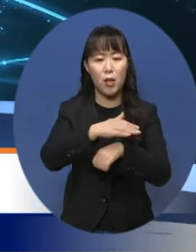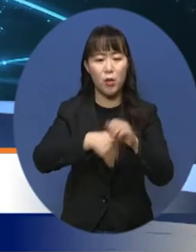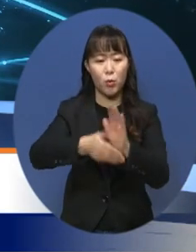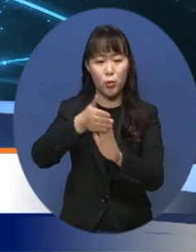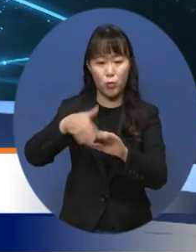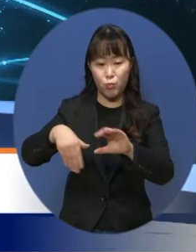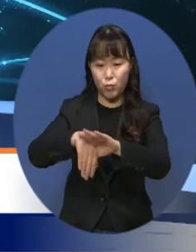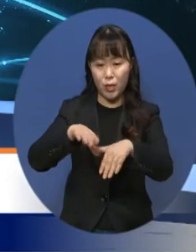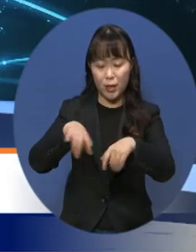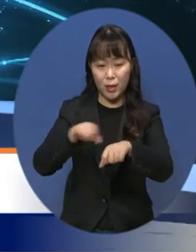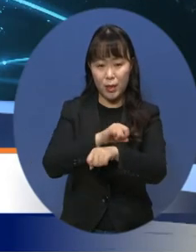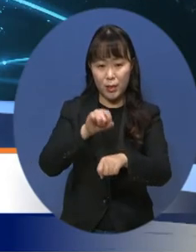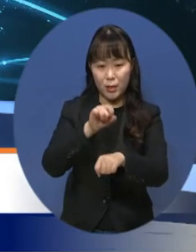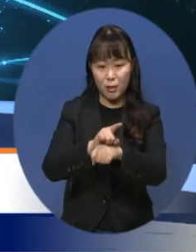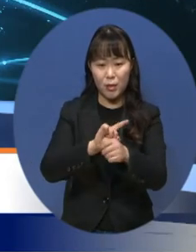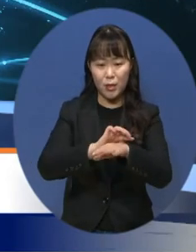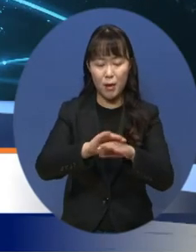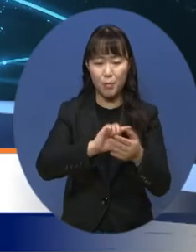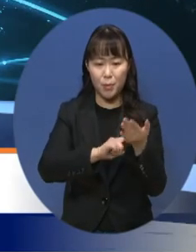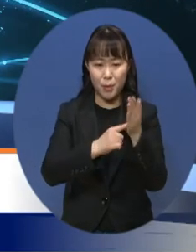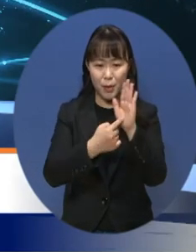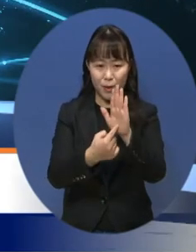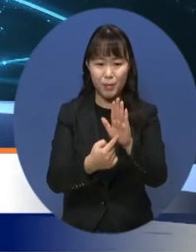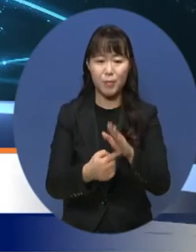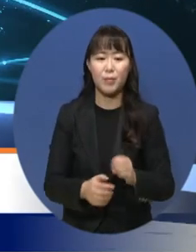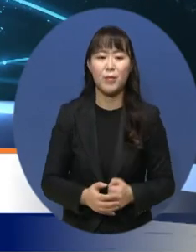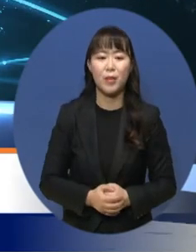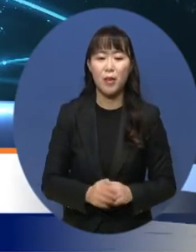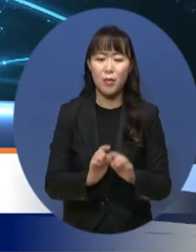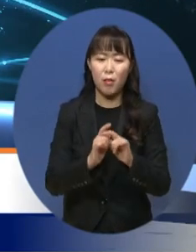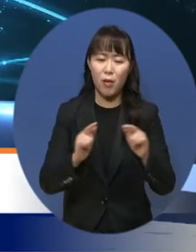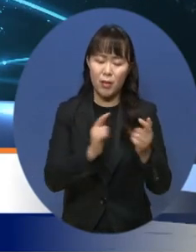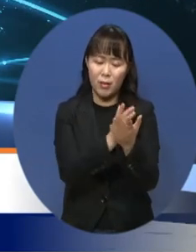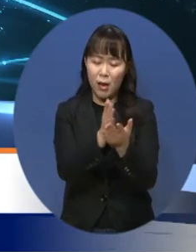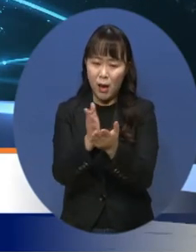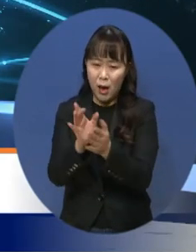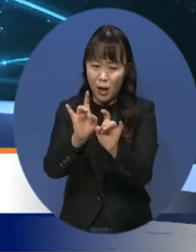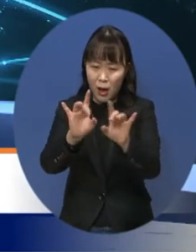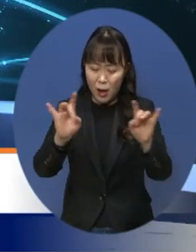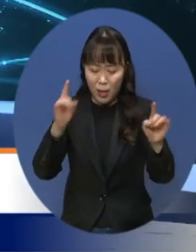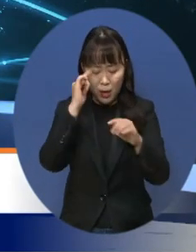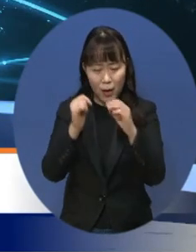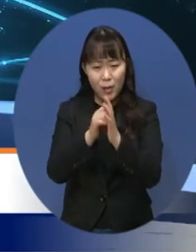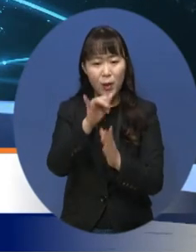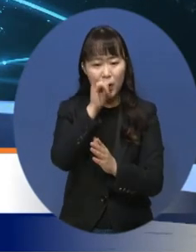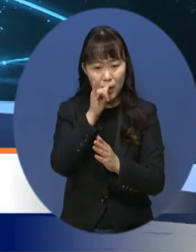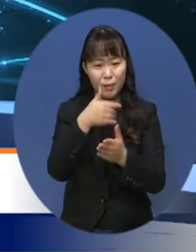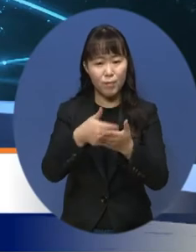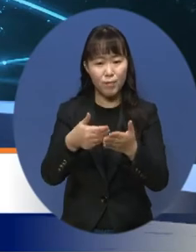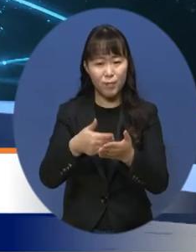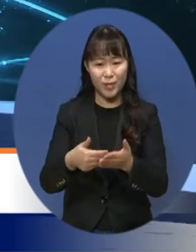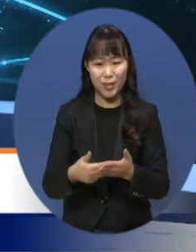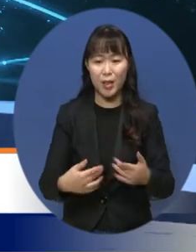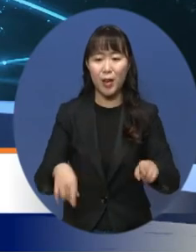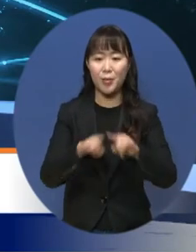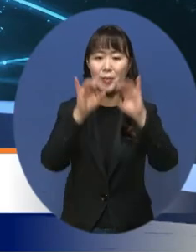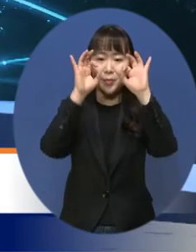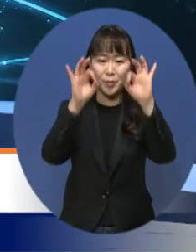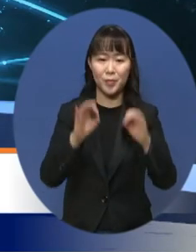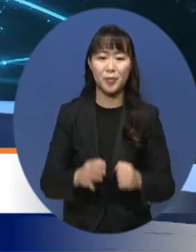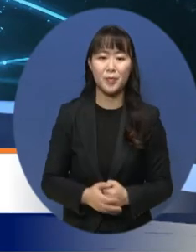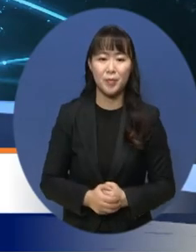문화의 특색을 살린 작품들을 선보였습니다. 다양한 장르와 저마다의 개성 넘치는 작품들을 이소영